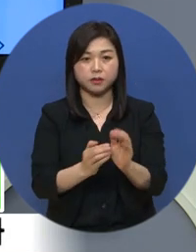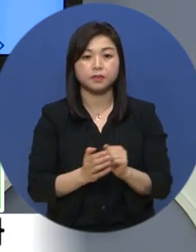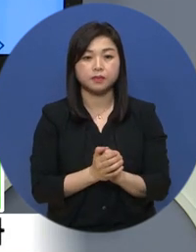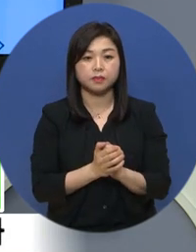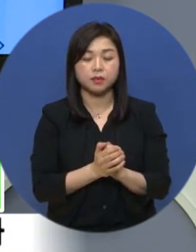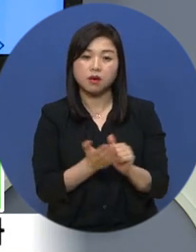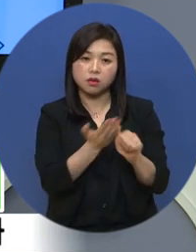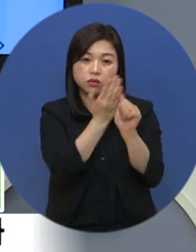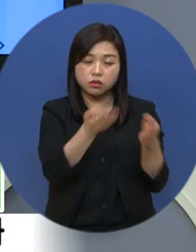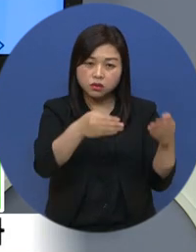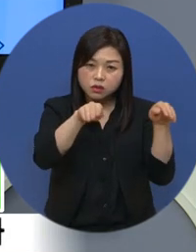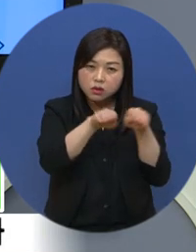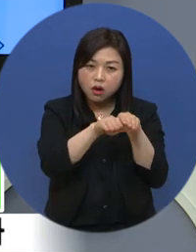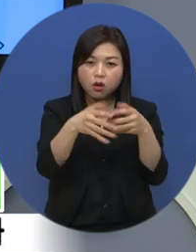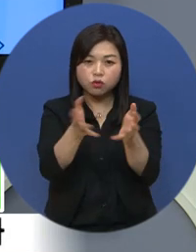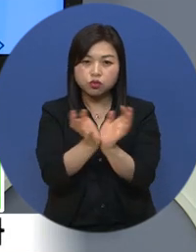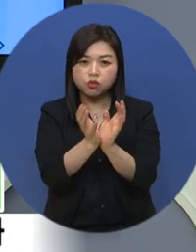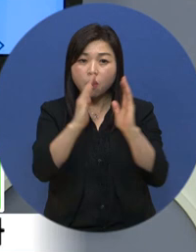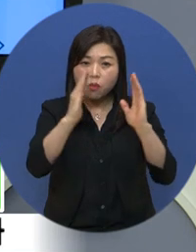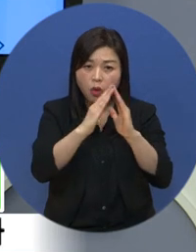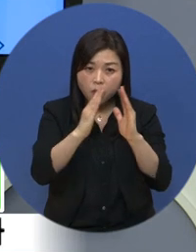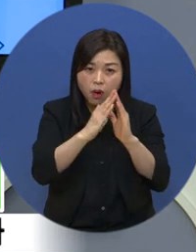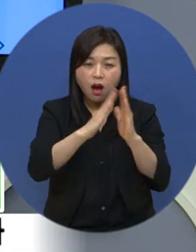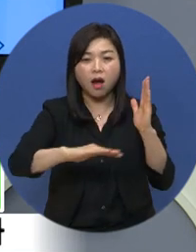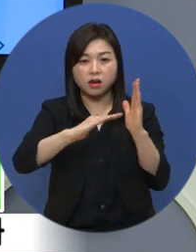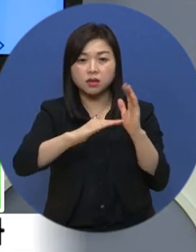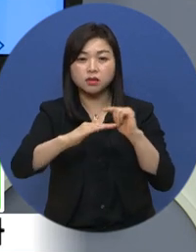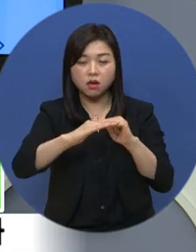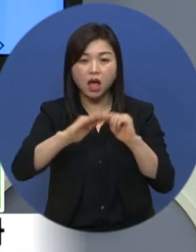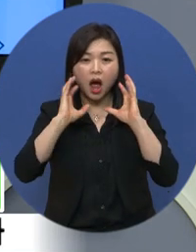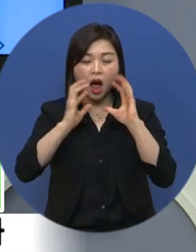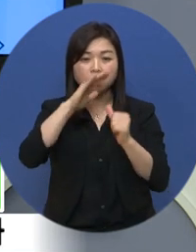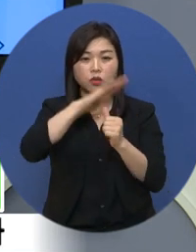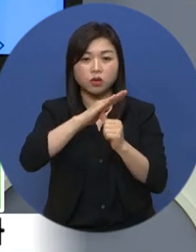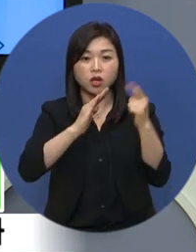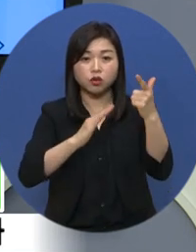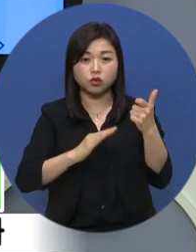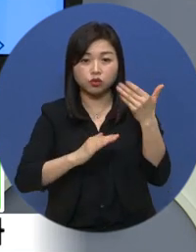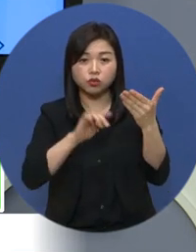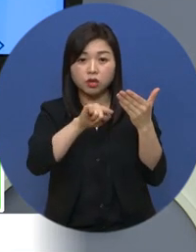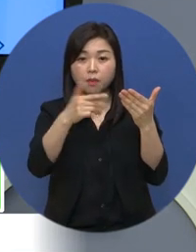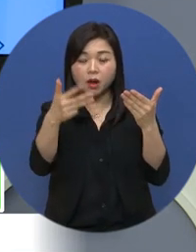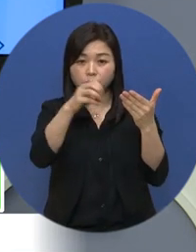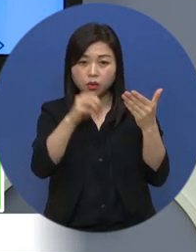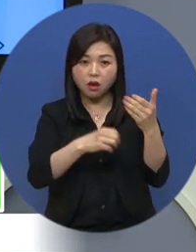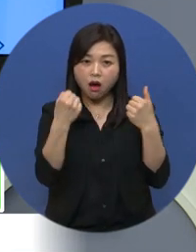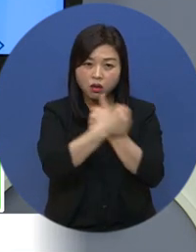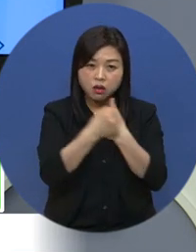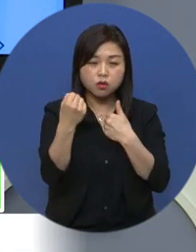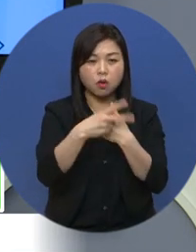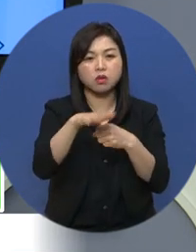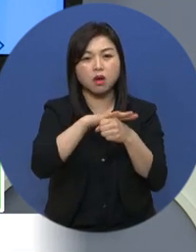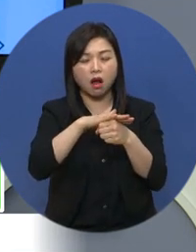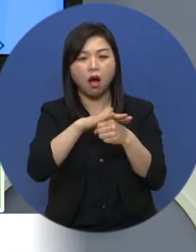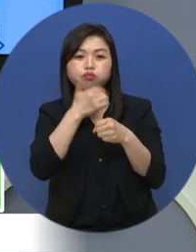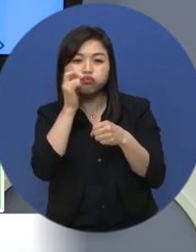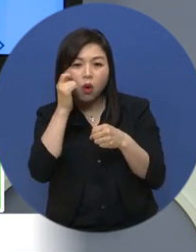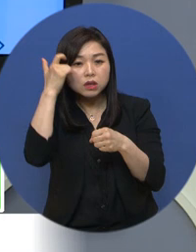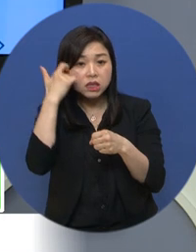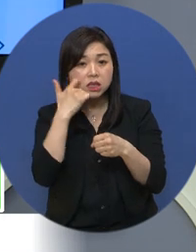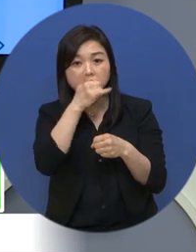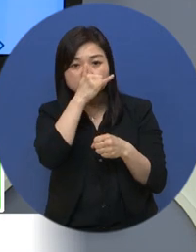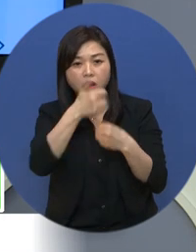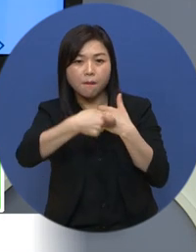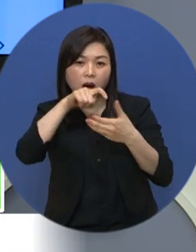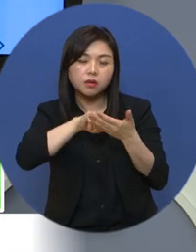양육 시설과 공동생활 가정 아동의 69.8% 는 학대 경험 과 애정 결핍 등을 겪고 있어 심리 지원이